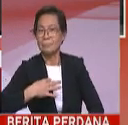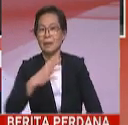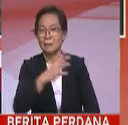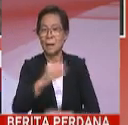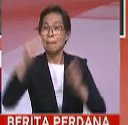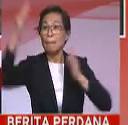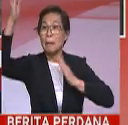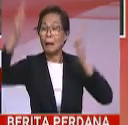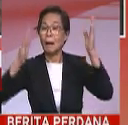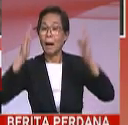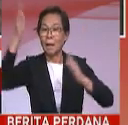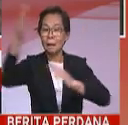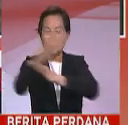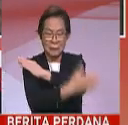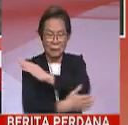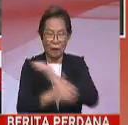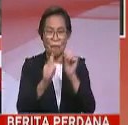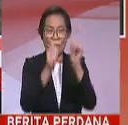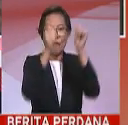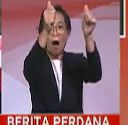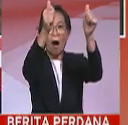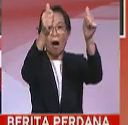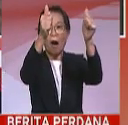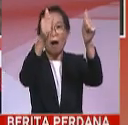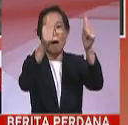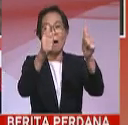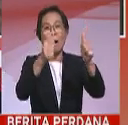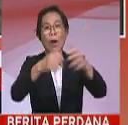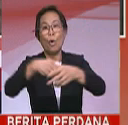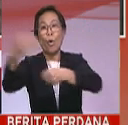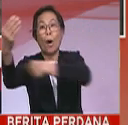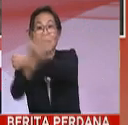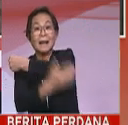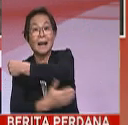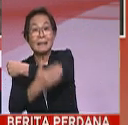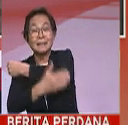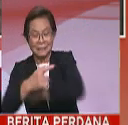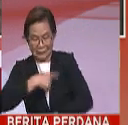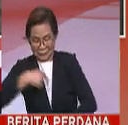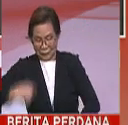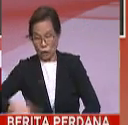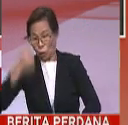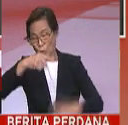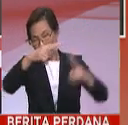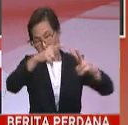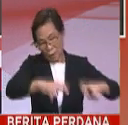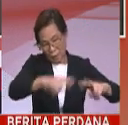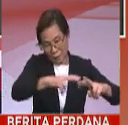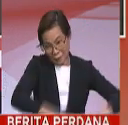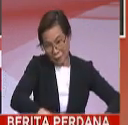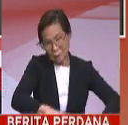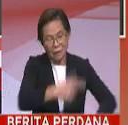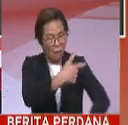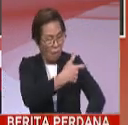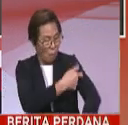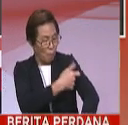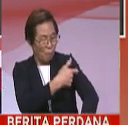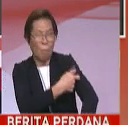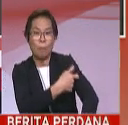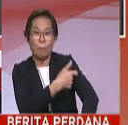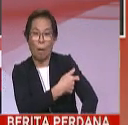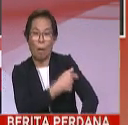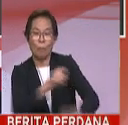dan Malaysia bakal menjadi negara pertama di luar negara China untuk kajian calon vaksin